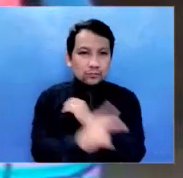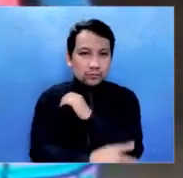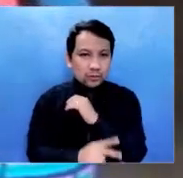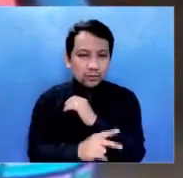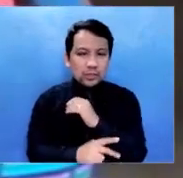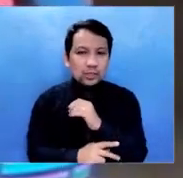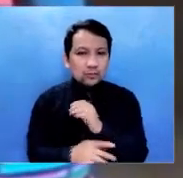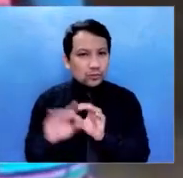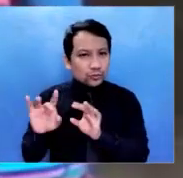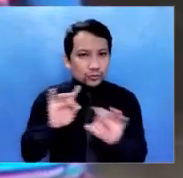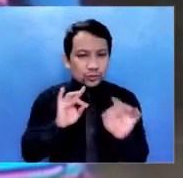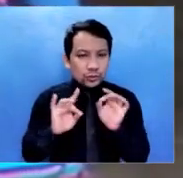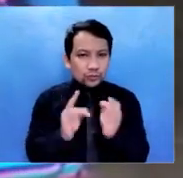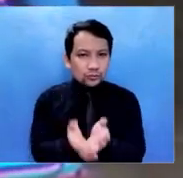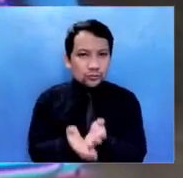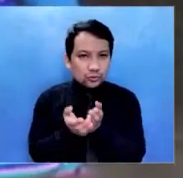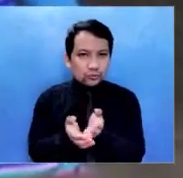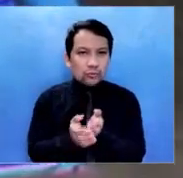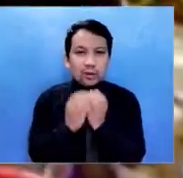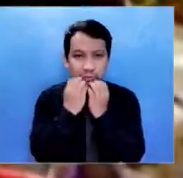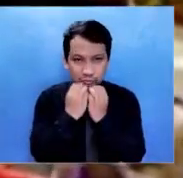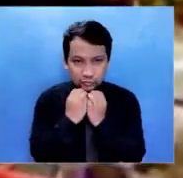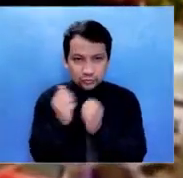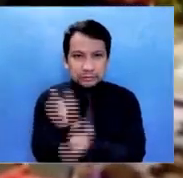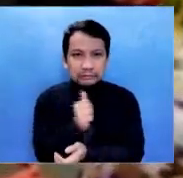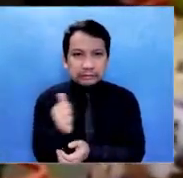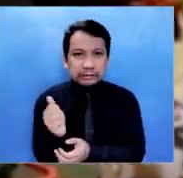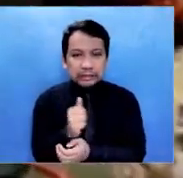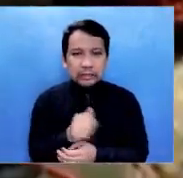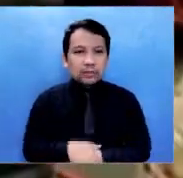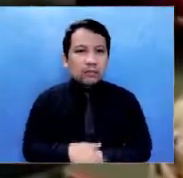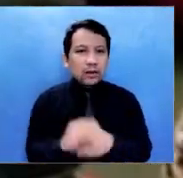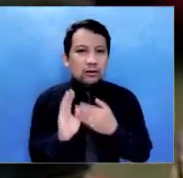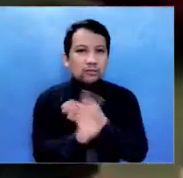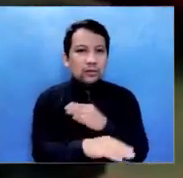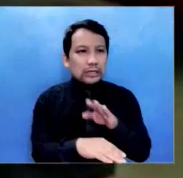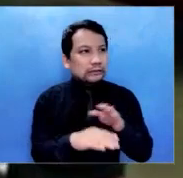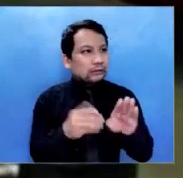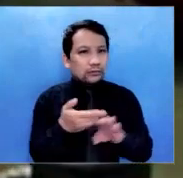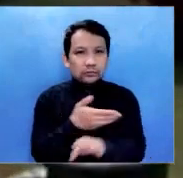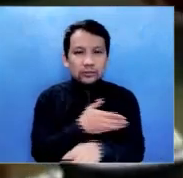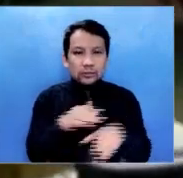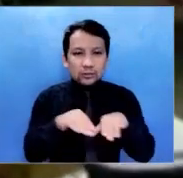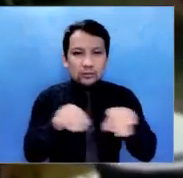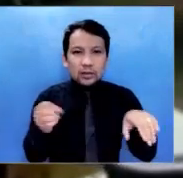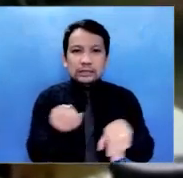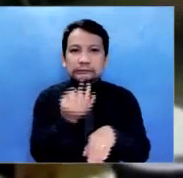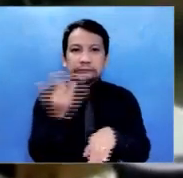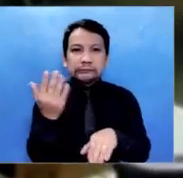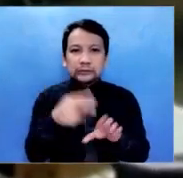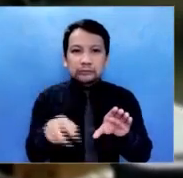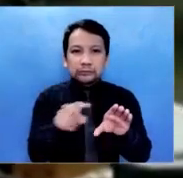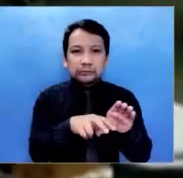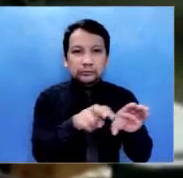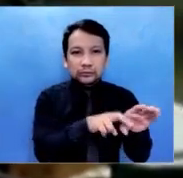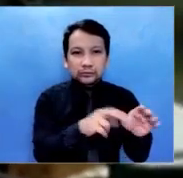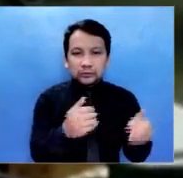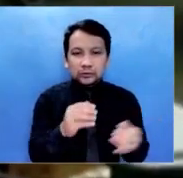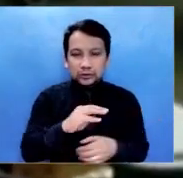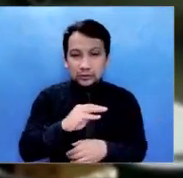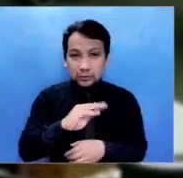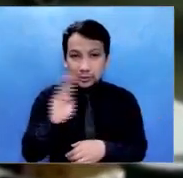nilang magroro dahil mas mura ang pamasahe. Balik na rin sa pre-pandemic level ang bilang ng mga pasahero sa Manila